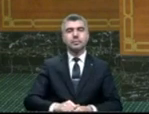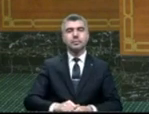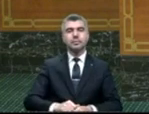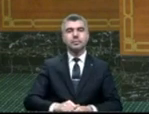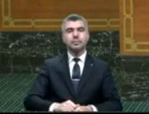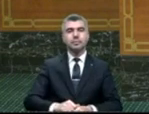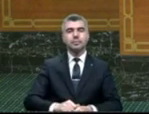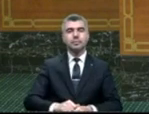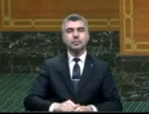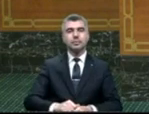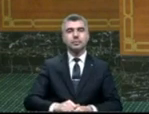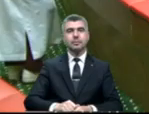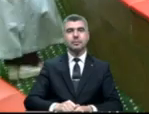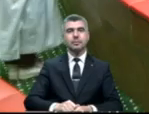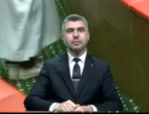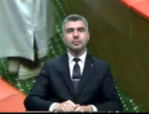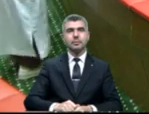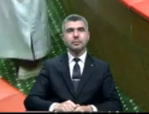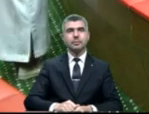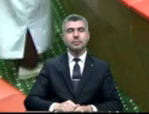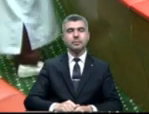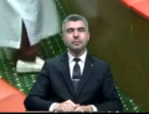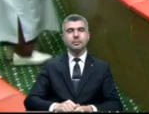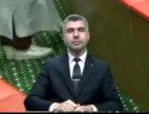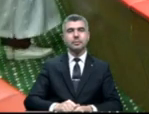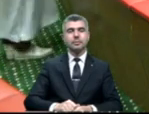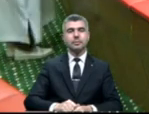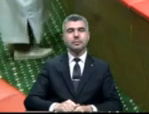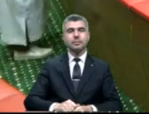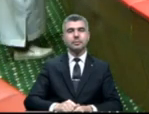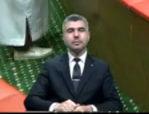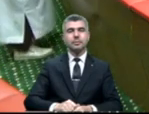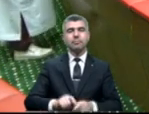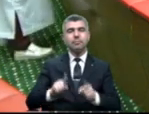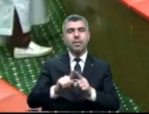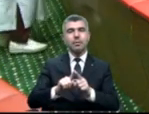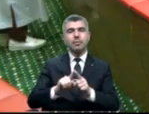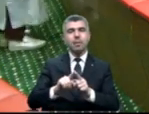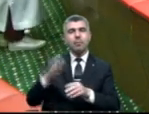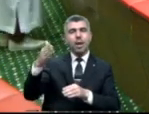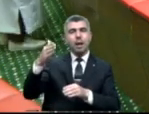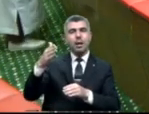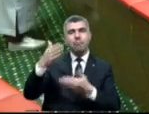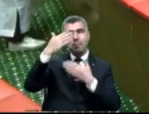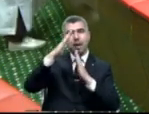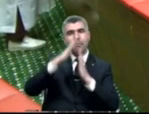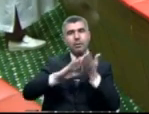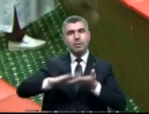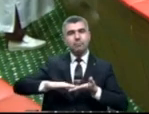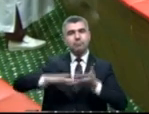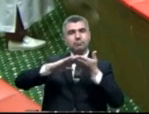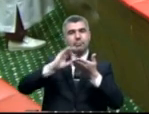مشرق الأنوار، منتدى السؤدد وحماه، دمت